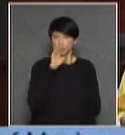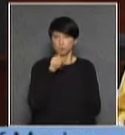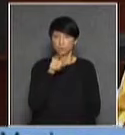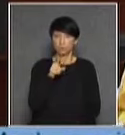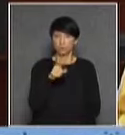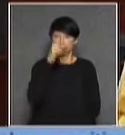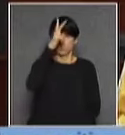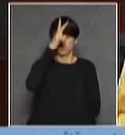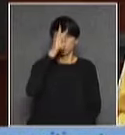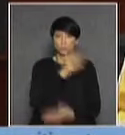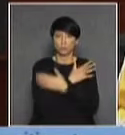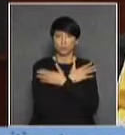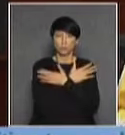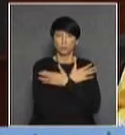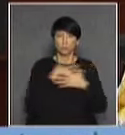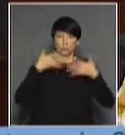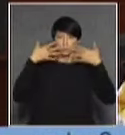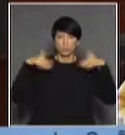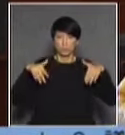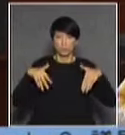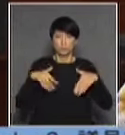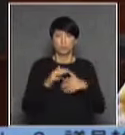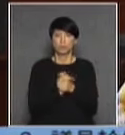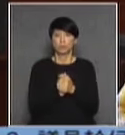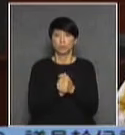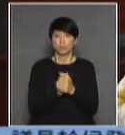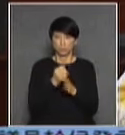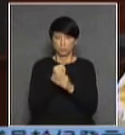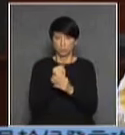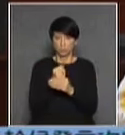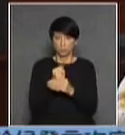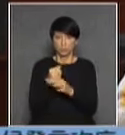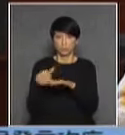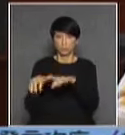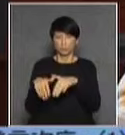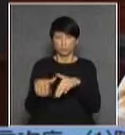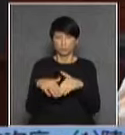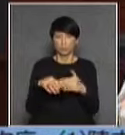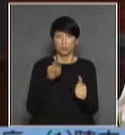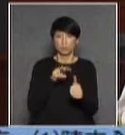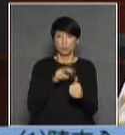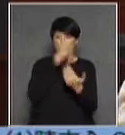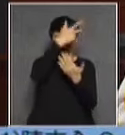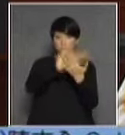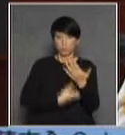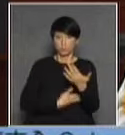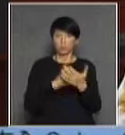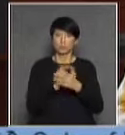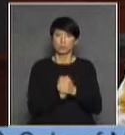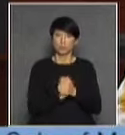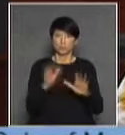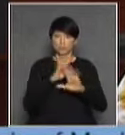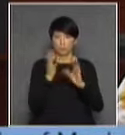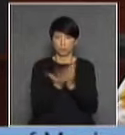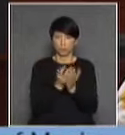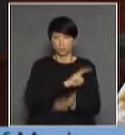喺愛護動物方面咧，漁護處又好，喺政策、行政管理措施方面都好咧，應該要作全面嘅改